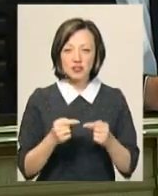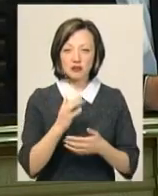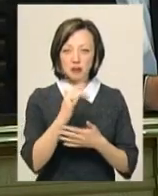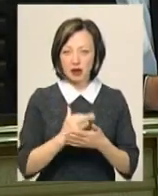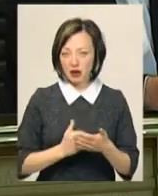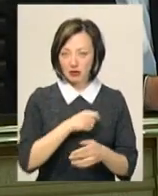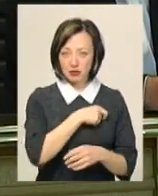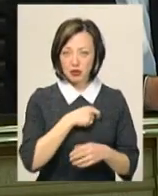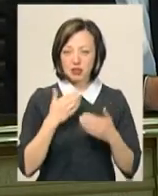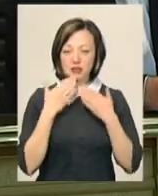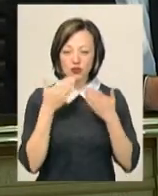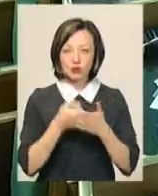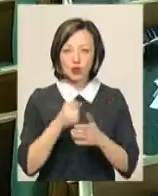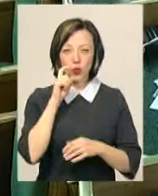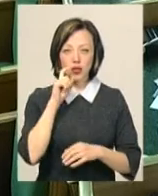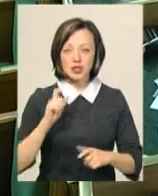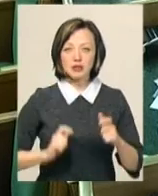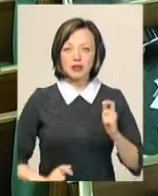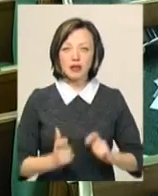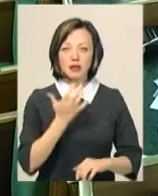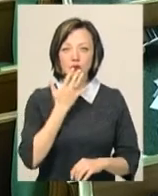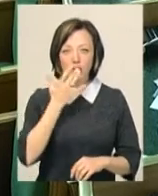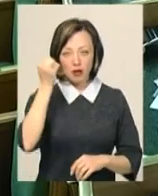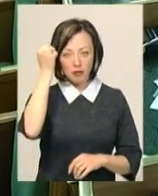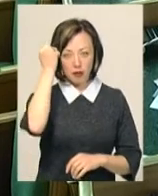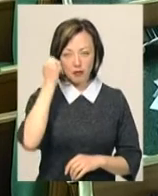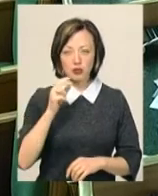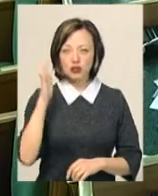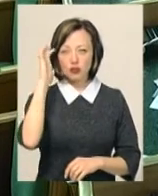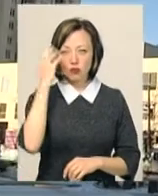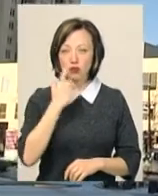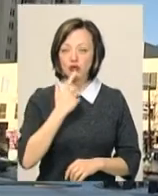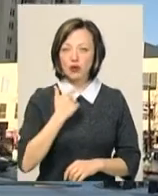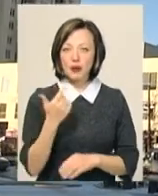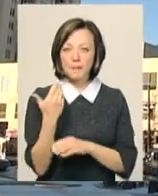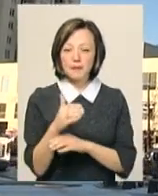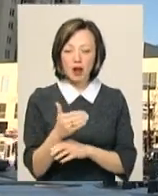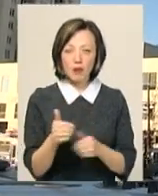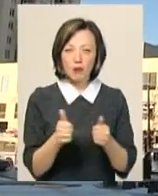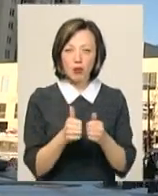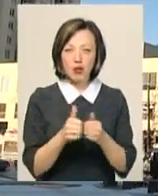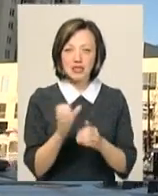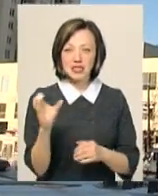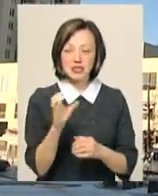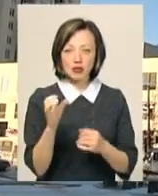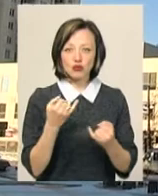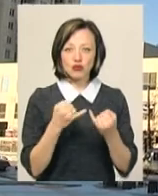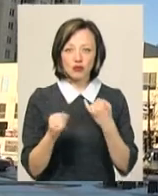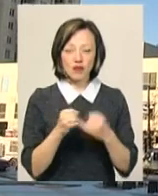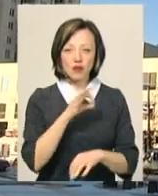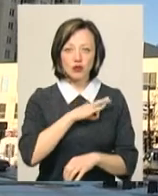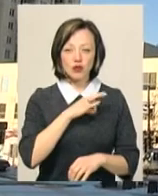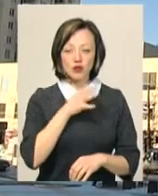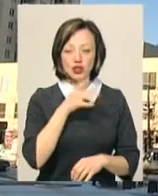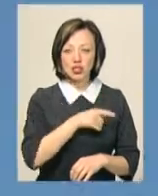переліком, депутати звернуться до Українського інституту національної пам'яті. Червоно-чорний прапор поряд із синьо-жовтим використовувався за часів козацької